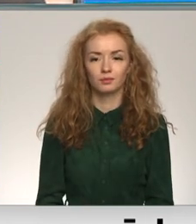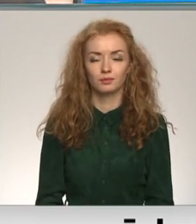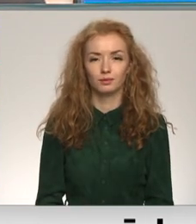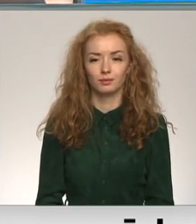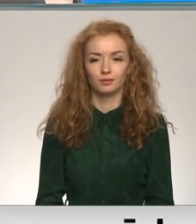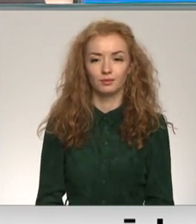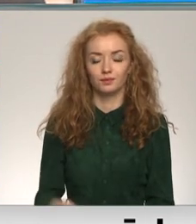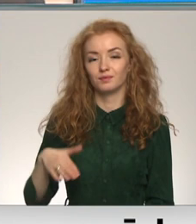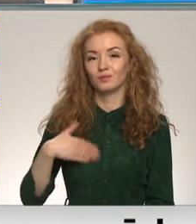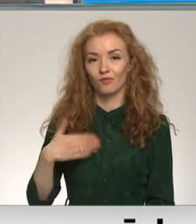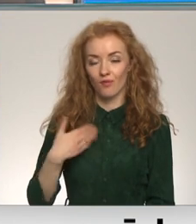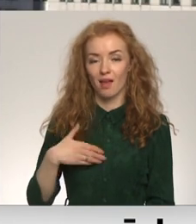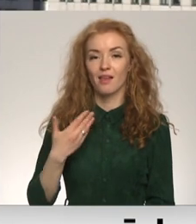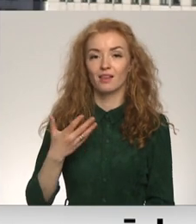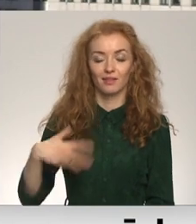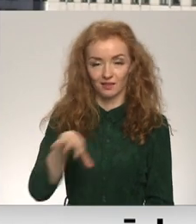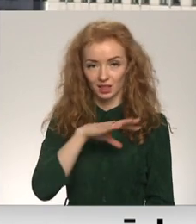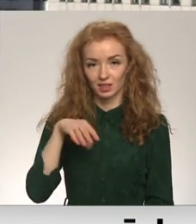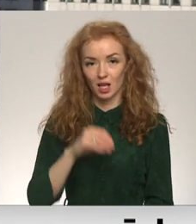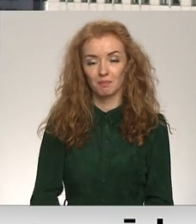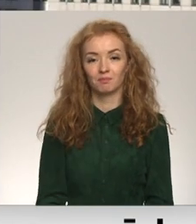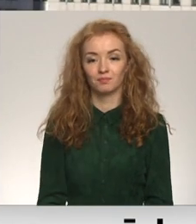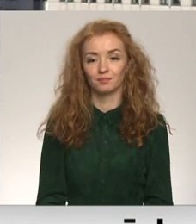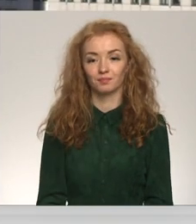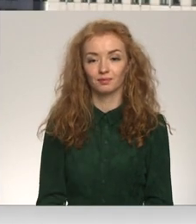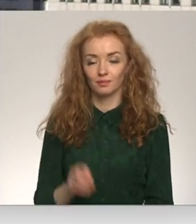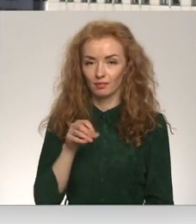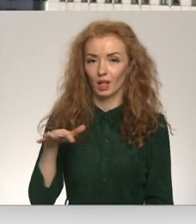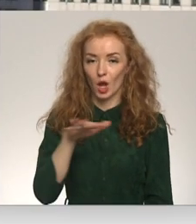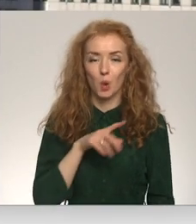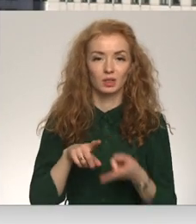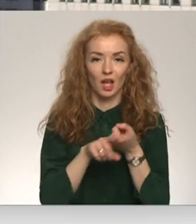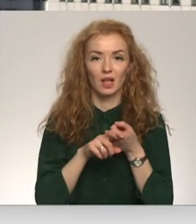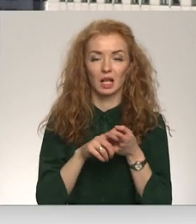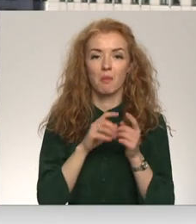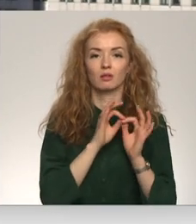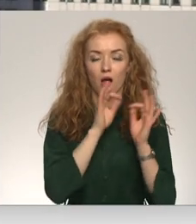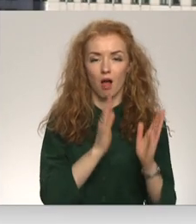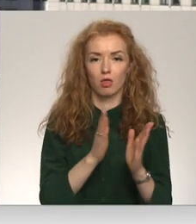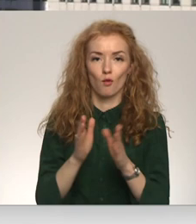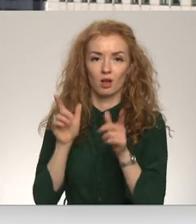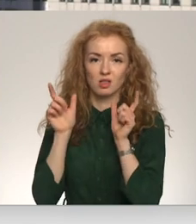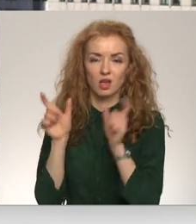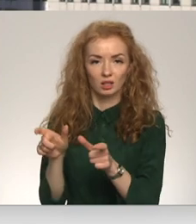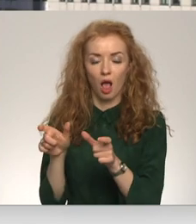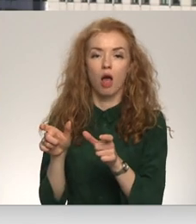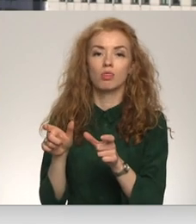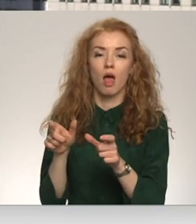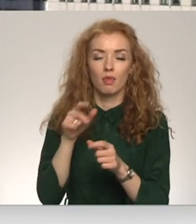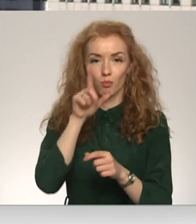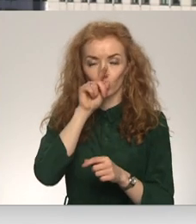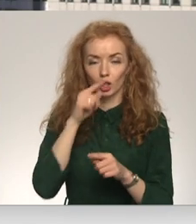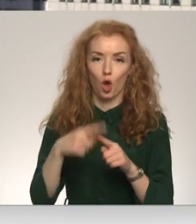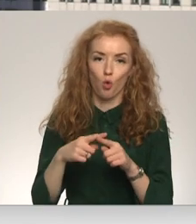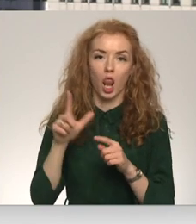Sveiki, Laura! Sveicināti skatītāji! Jā, nu, Eiropas Savienība gatavojas iesaldēt Vladimiru Putinu un Sergeju Lavrovu aktīvus saskaņā šo te